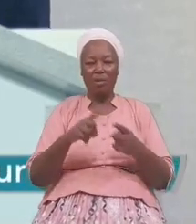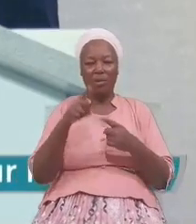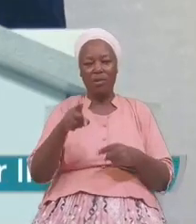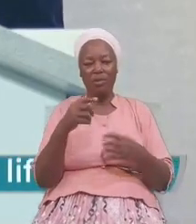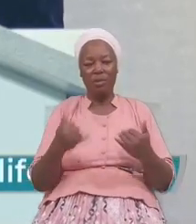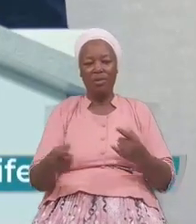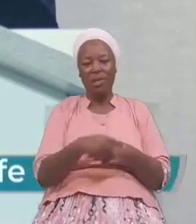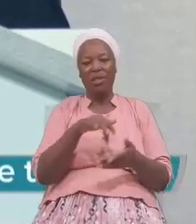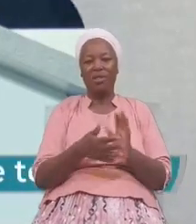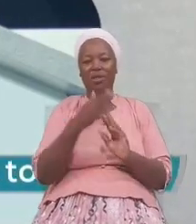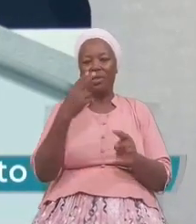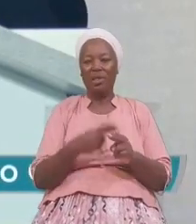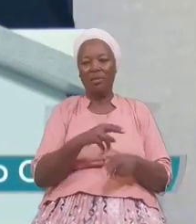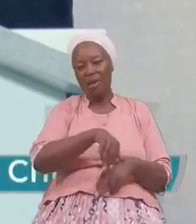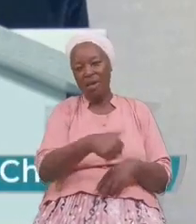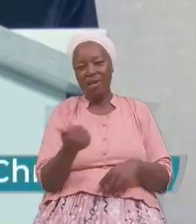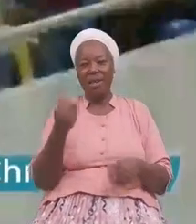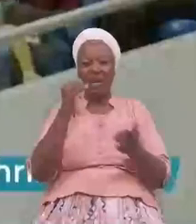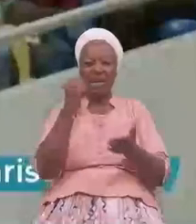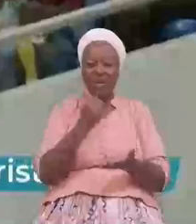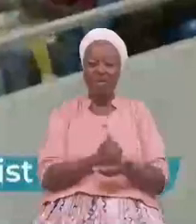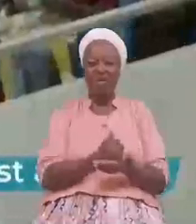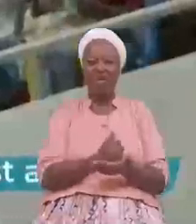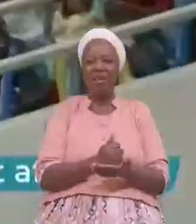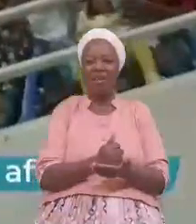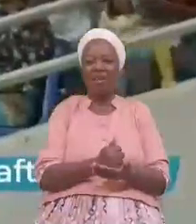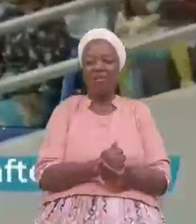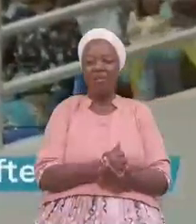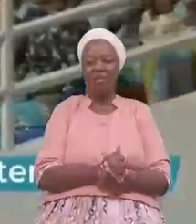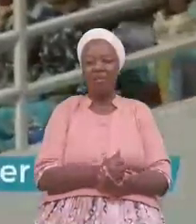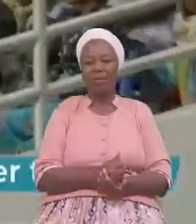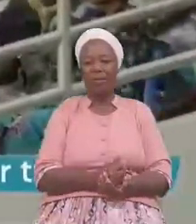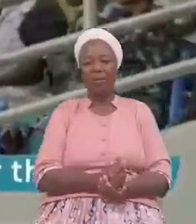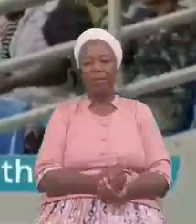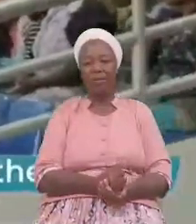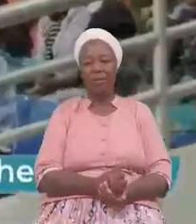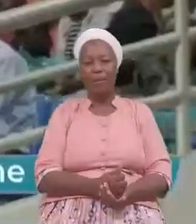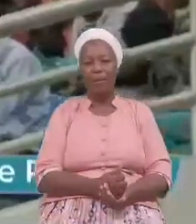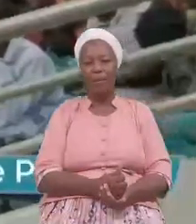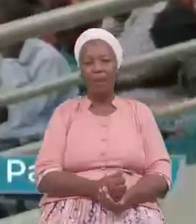Un autre amen.